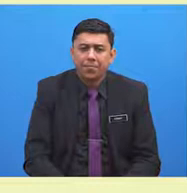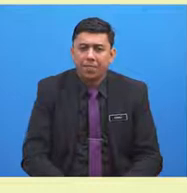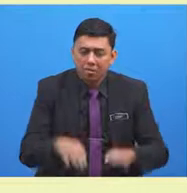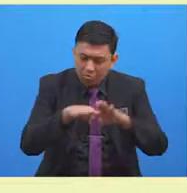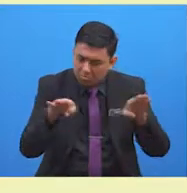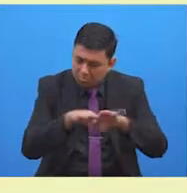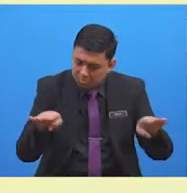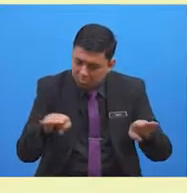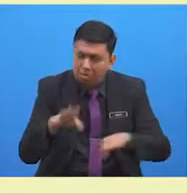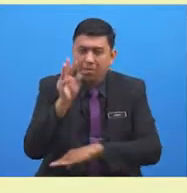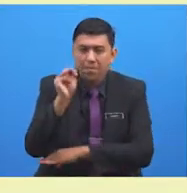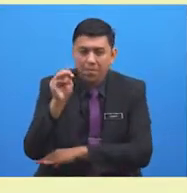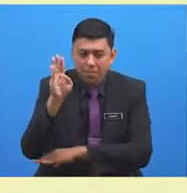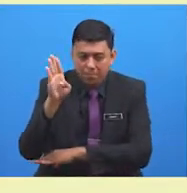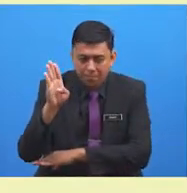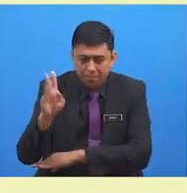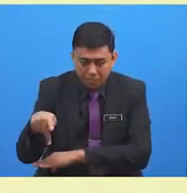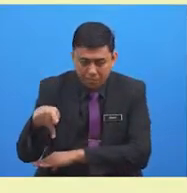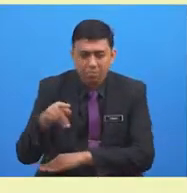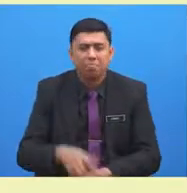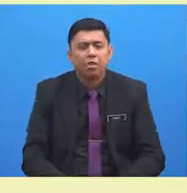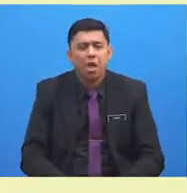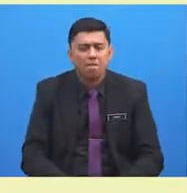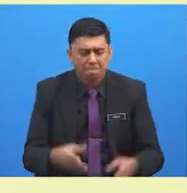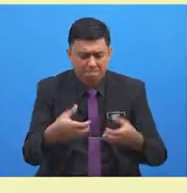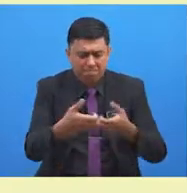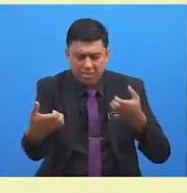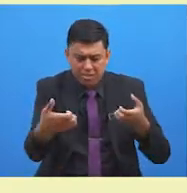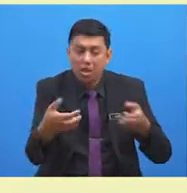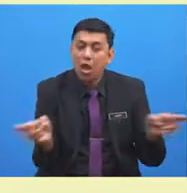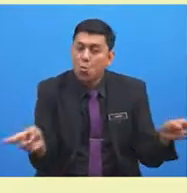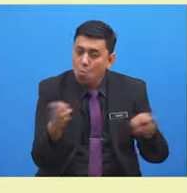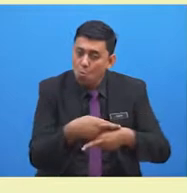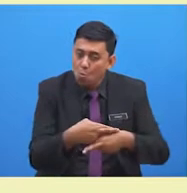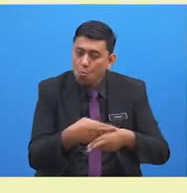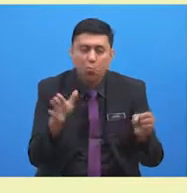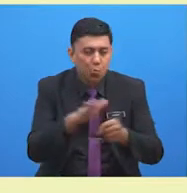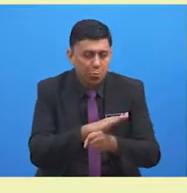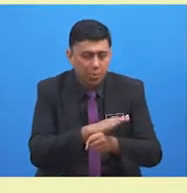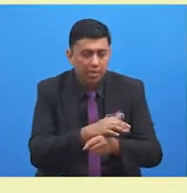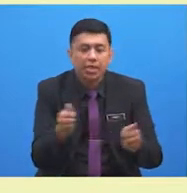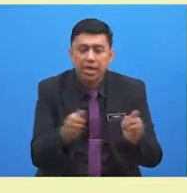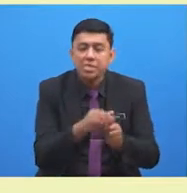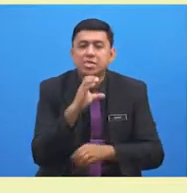Lapisan membran pleura dipisahkan oleh ruang yang dipenuhi dengan cecair.